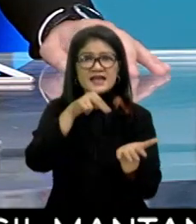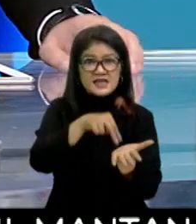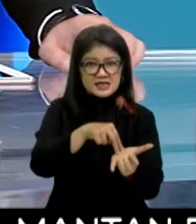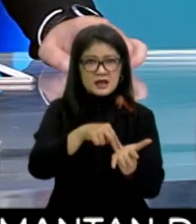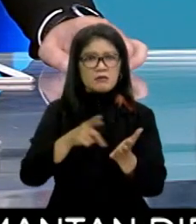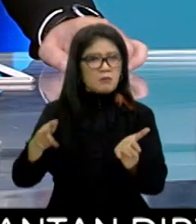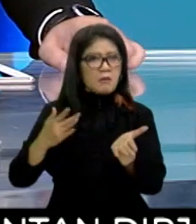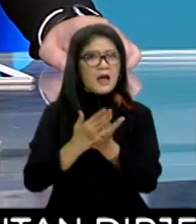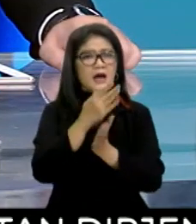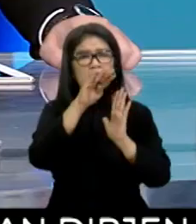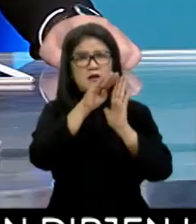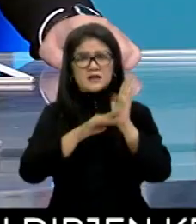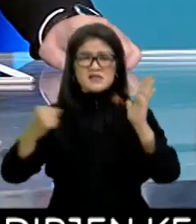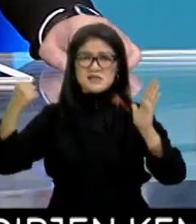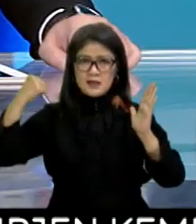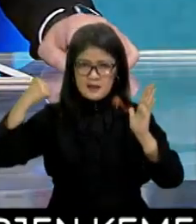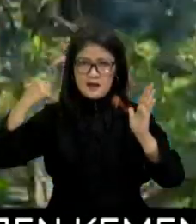protokol kesehatan